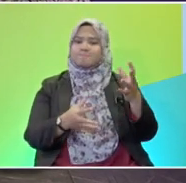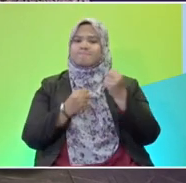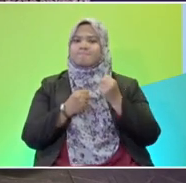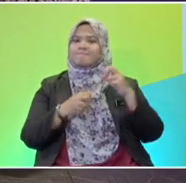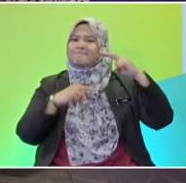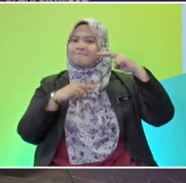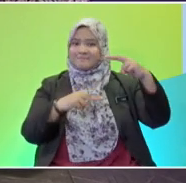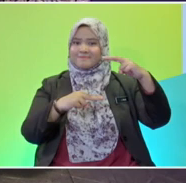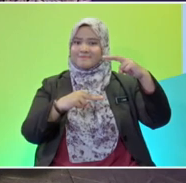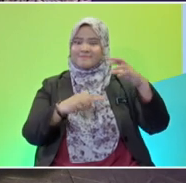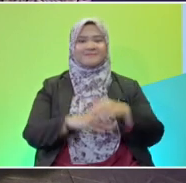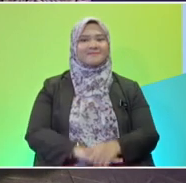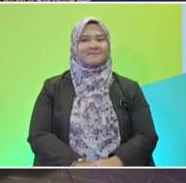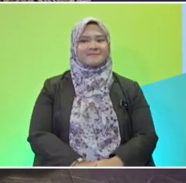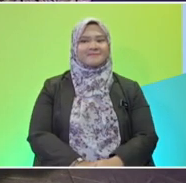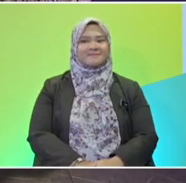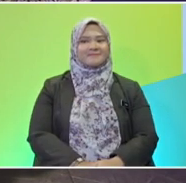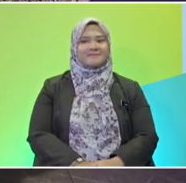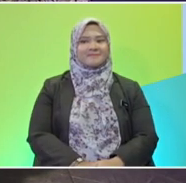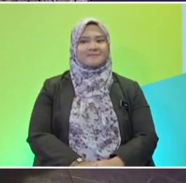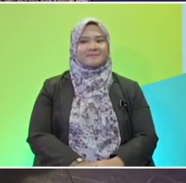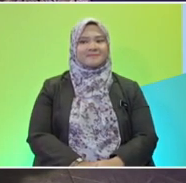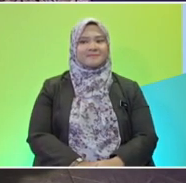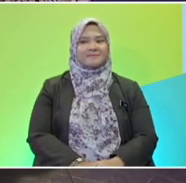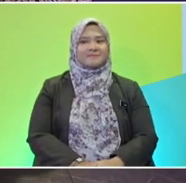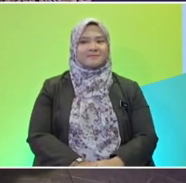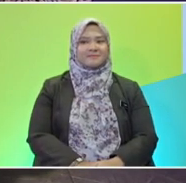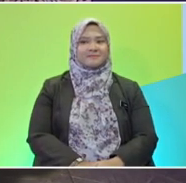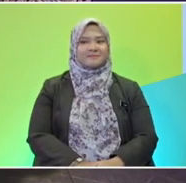tiga bintang saya akan tempatkan satu